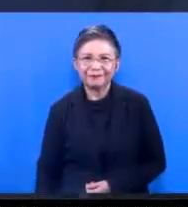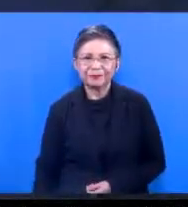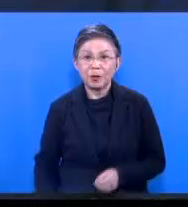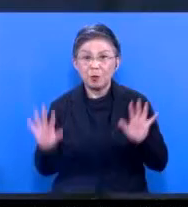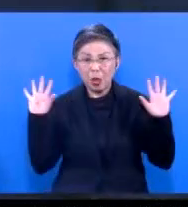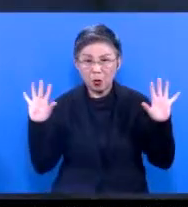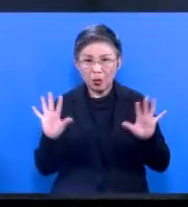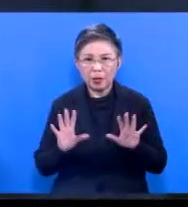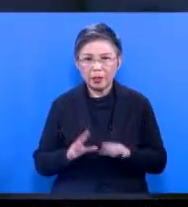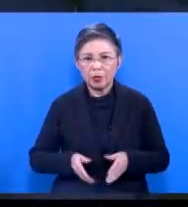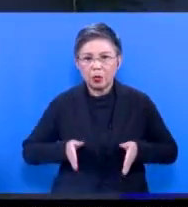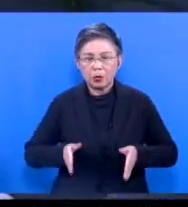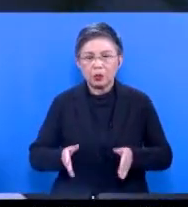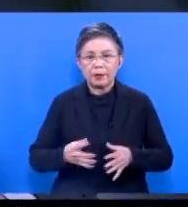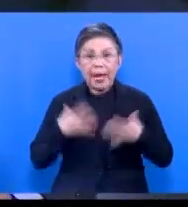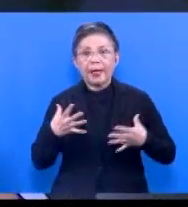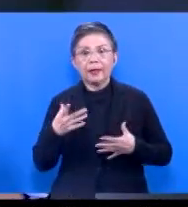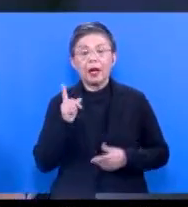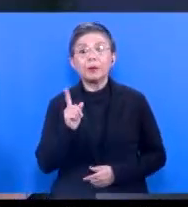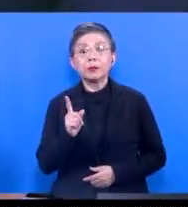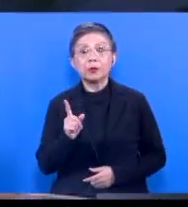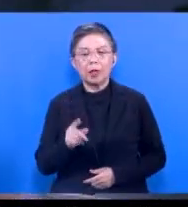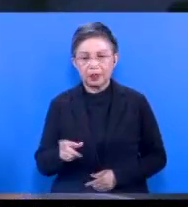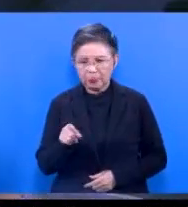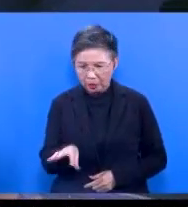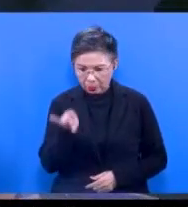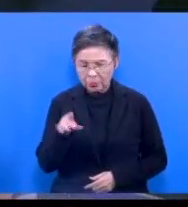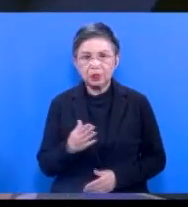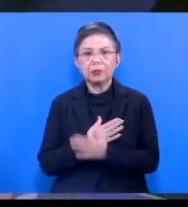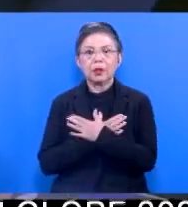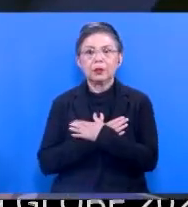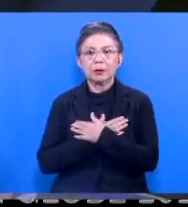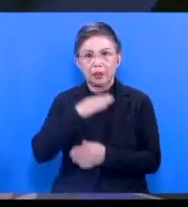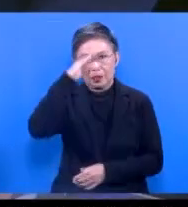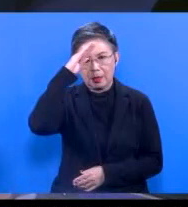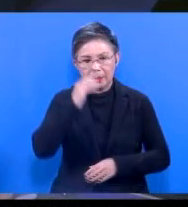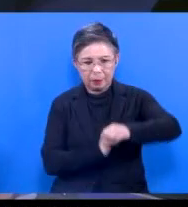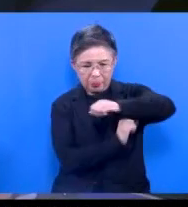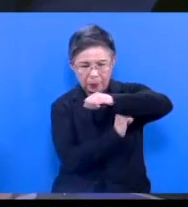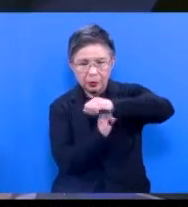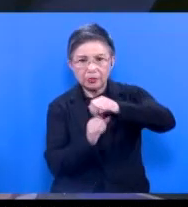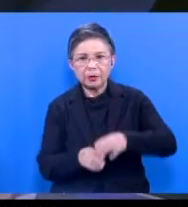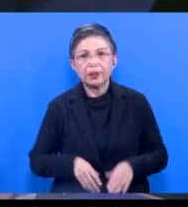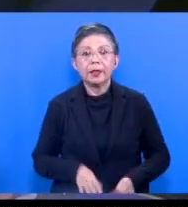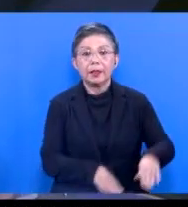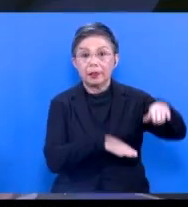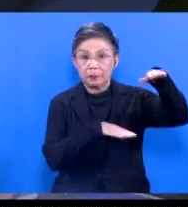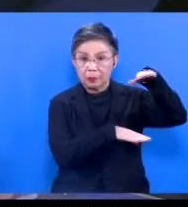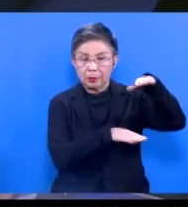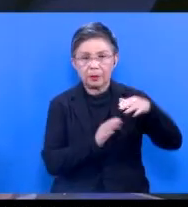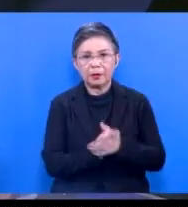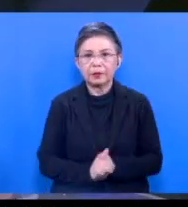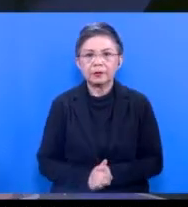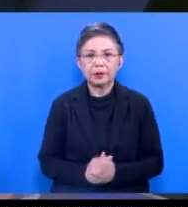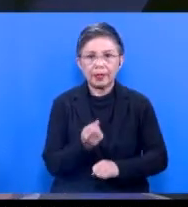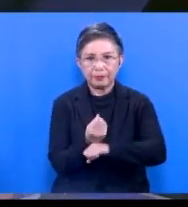Ratusan warga dan pengguna jalan dikejutkan oleh penemuan mayat pria tunawisma di kolong jembatan di Jalan Abdul Muiz Gambir, Jakarta Pusat, Senin